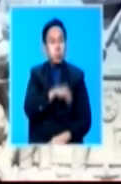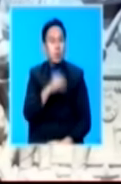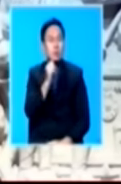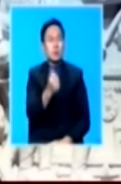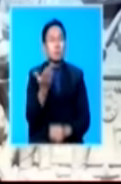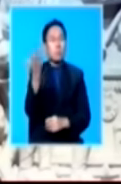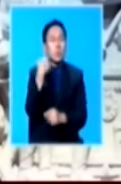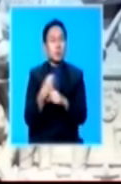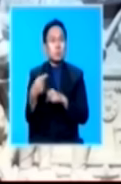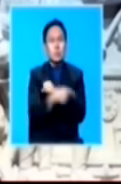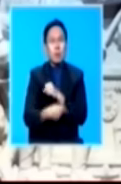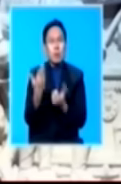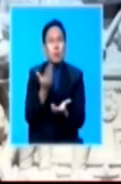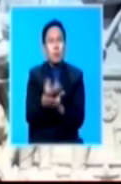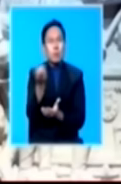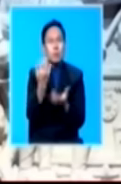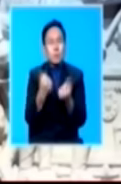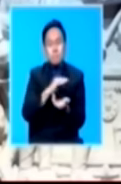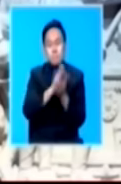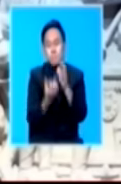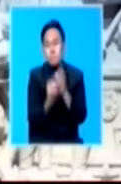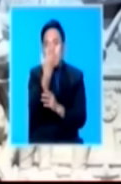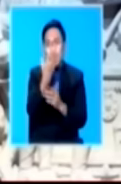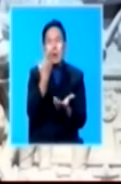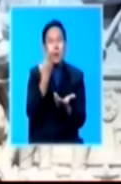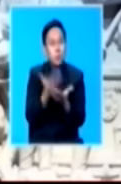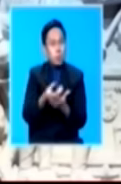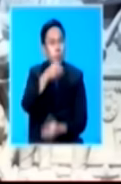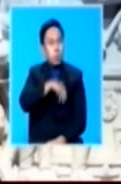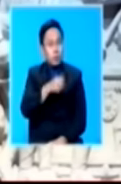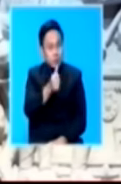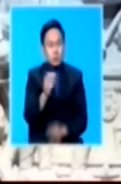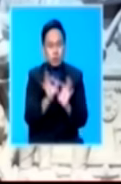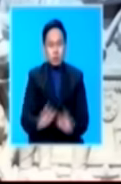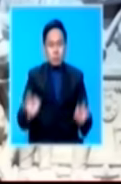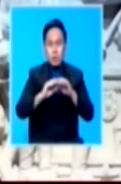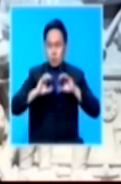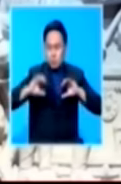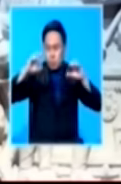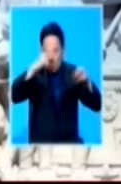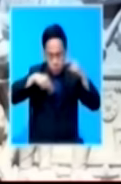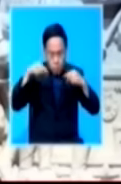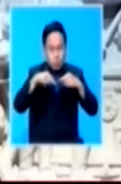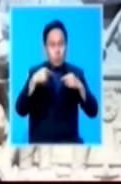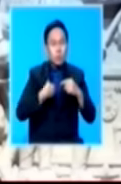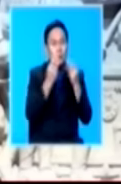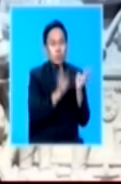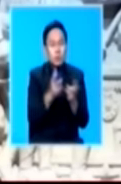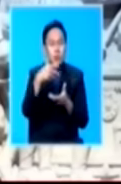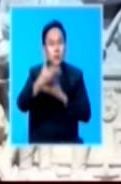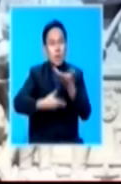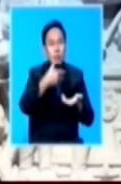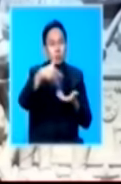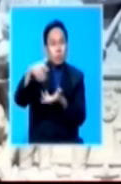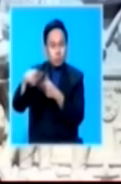ทำนาอีกนะครับแต่ข้อสำคัญก็คือรัฐบาลก็ต้องควบคุมดูแลในเรื่องการปริมาณการปลูกแล้วก็การตลาดให้ด้วยนะครับแล้วก็สนับสนุน